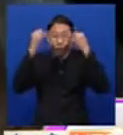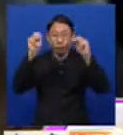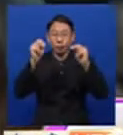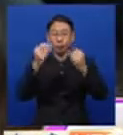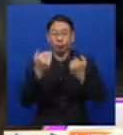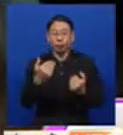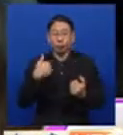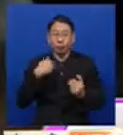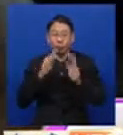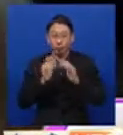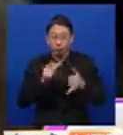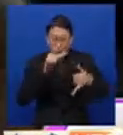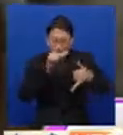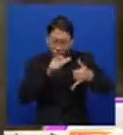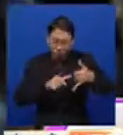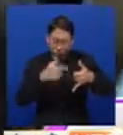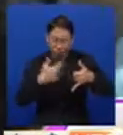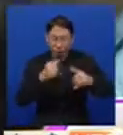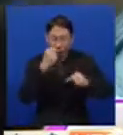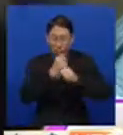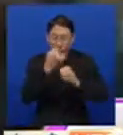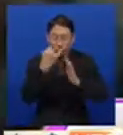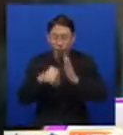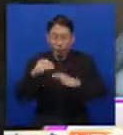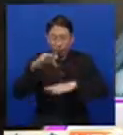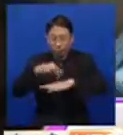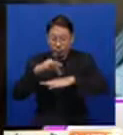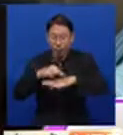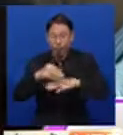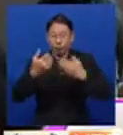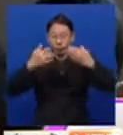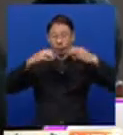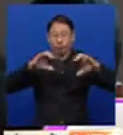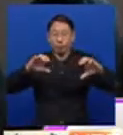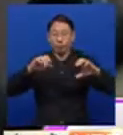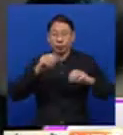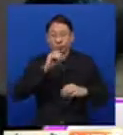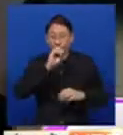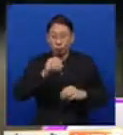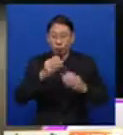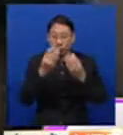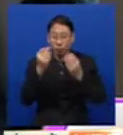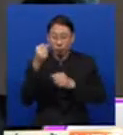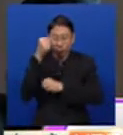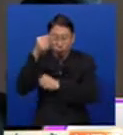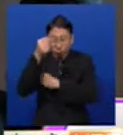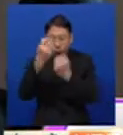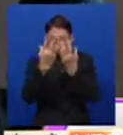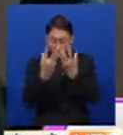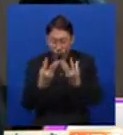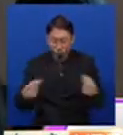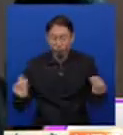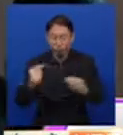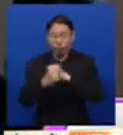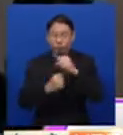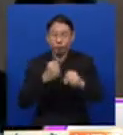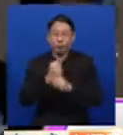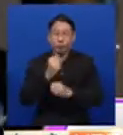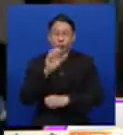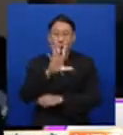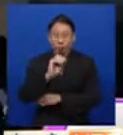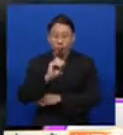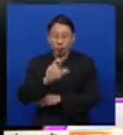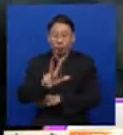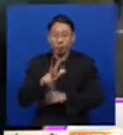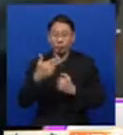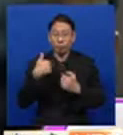ที่มีพฤติกรรมศ.วาดทำผิดต่อตำแหน่งหน้าที่ราชการที่สั่งสลายการชุมนุมทางการเมืองปี 2553